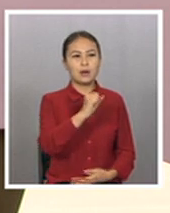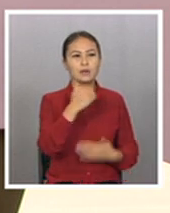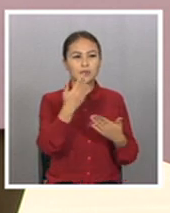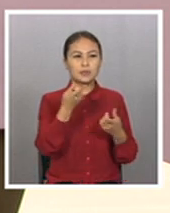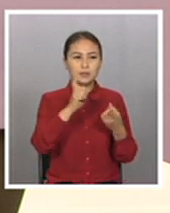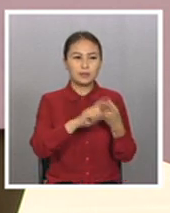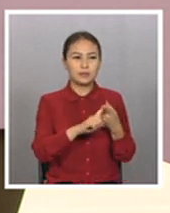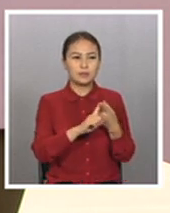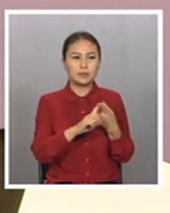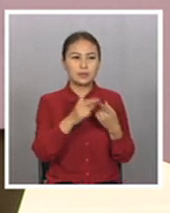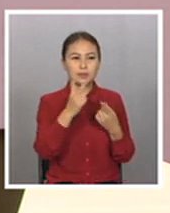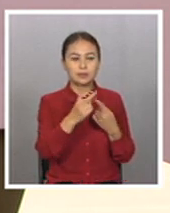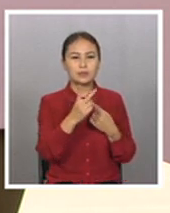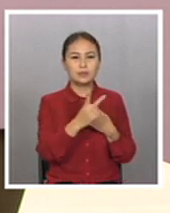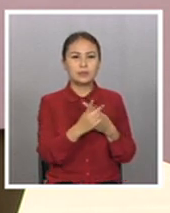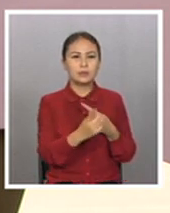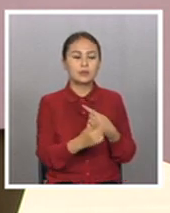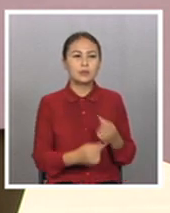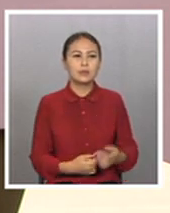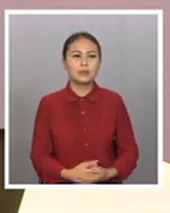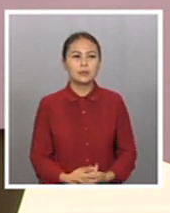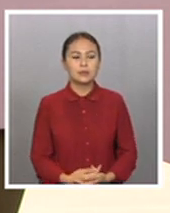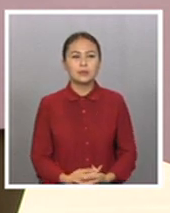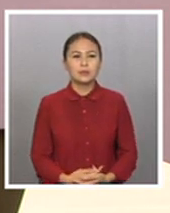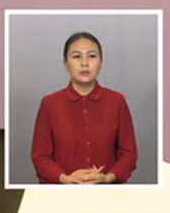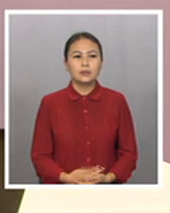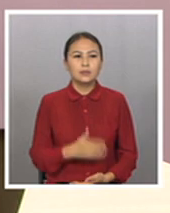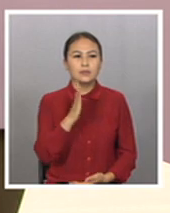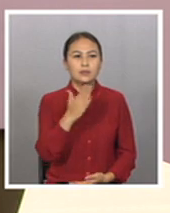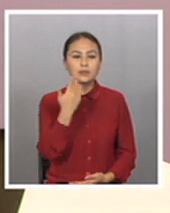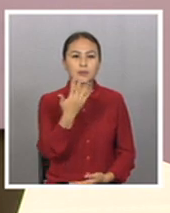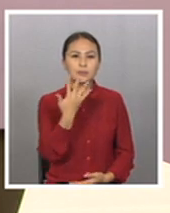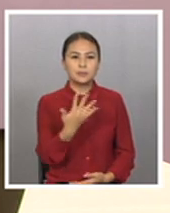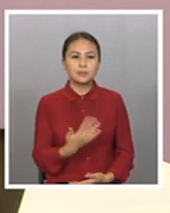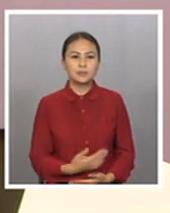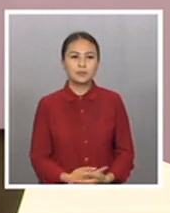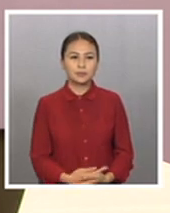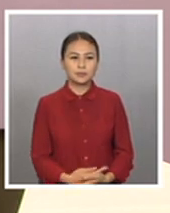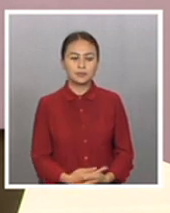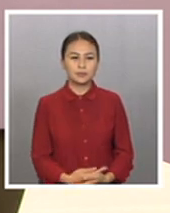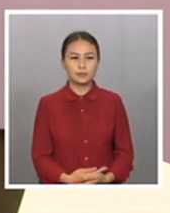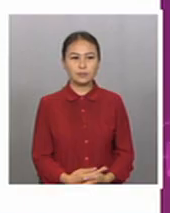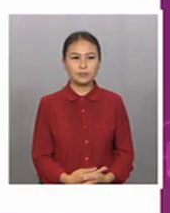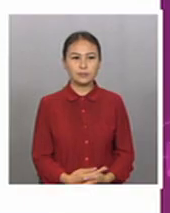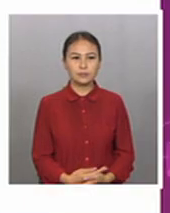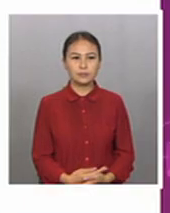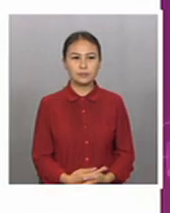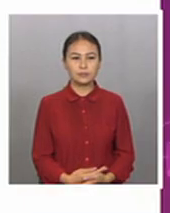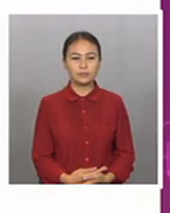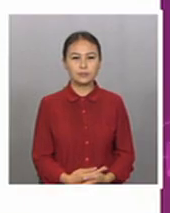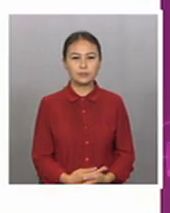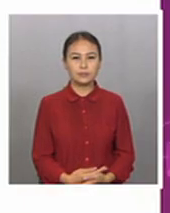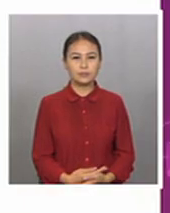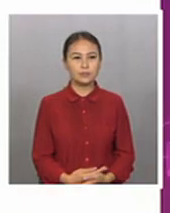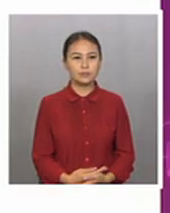тиісті элементтер 1 және 2 цифрлары болса, В жиынына тиісті элемент ол 5.